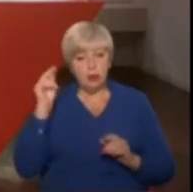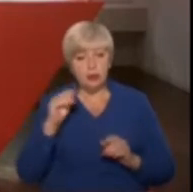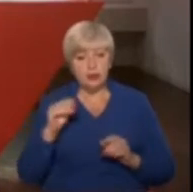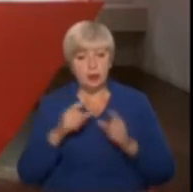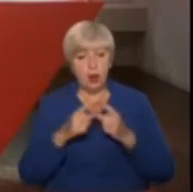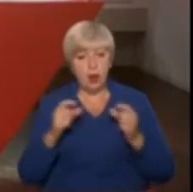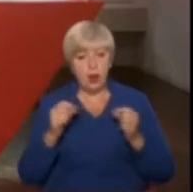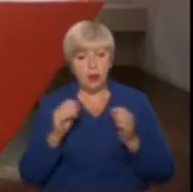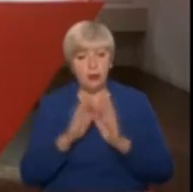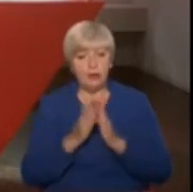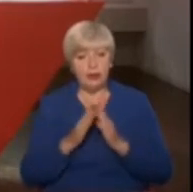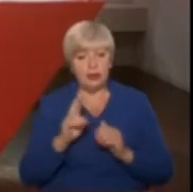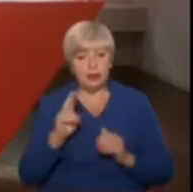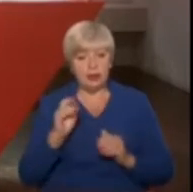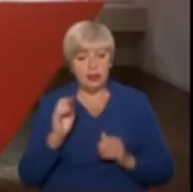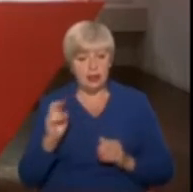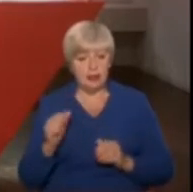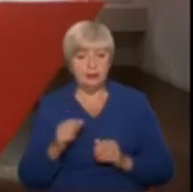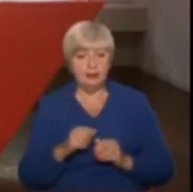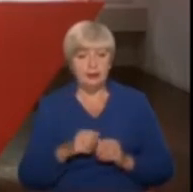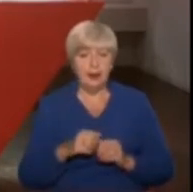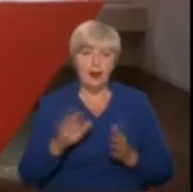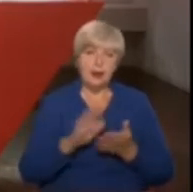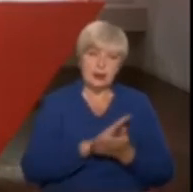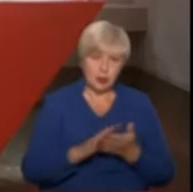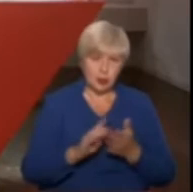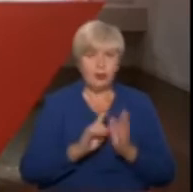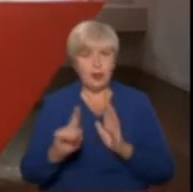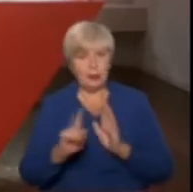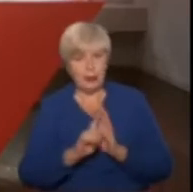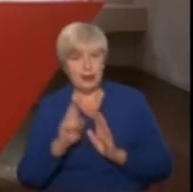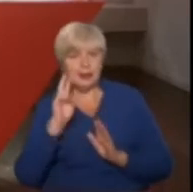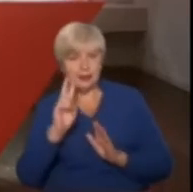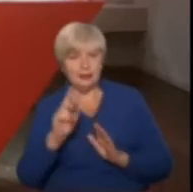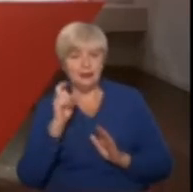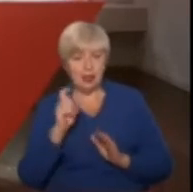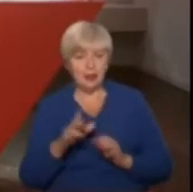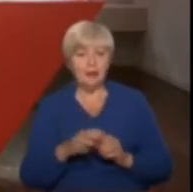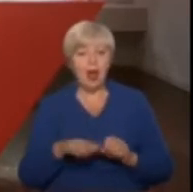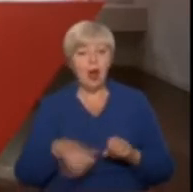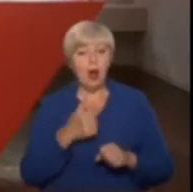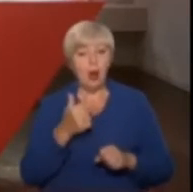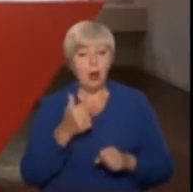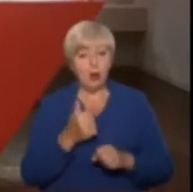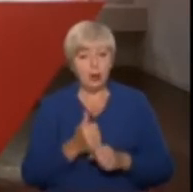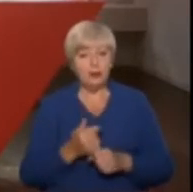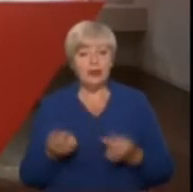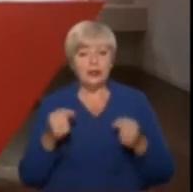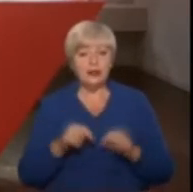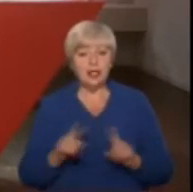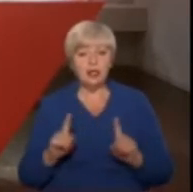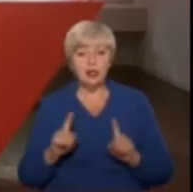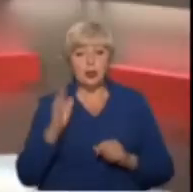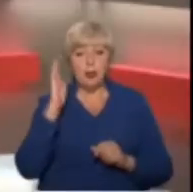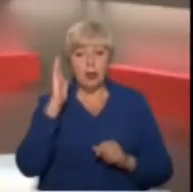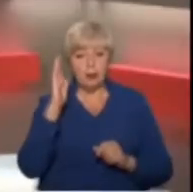квитка. Головні переваги, назвіть, будь ласка, окрім безкоштовного проїзду. Головніші переваги те, що в